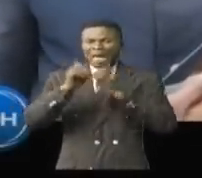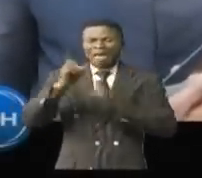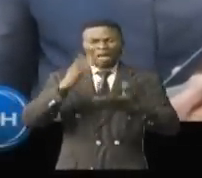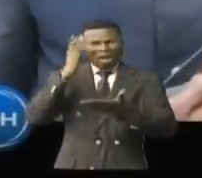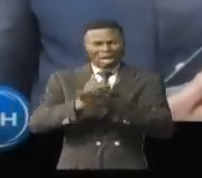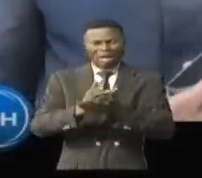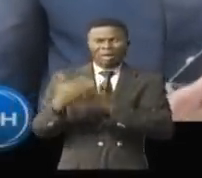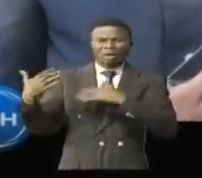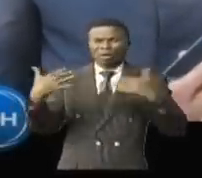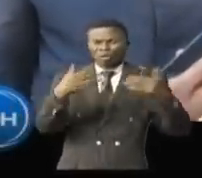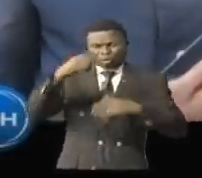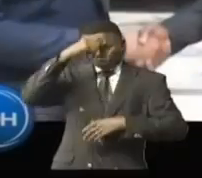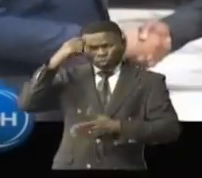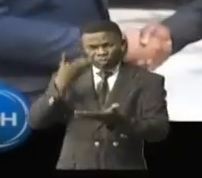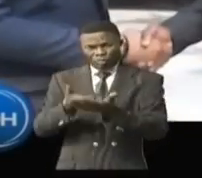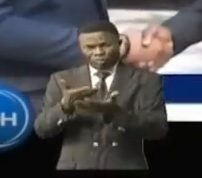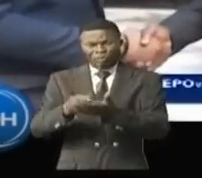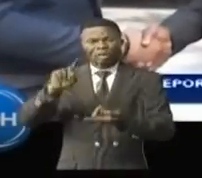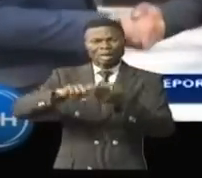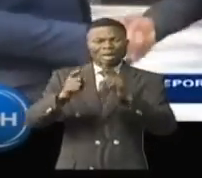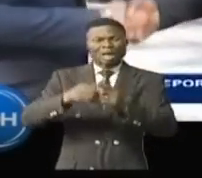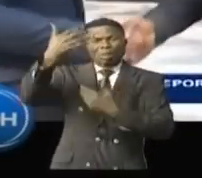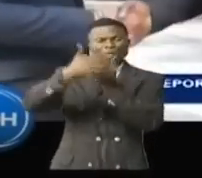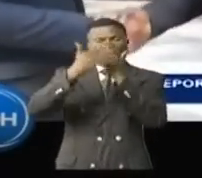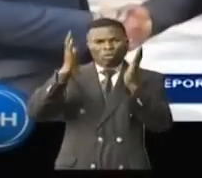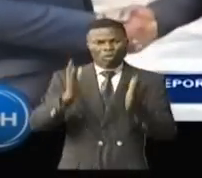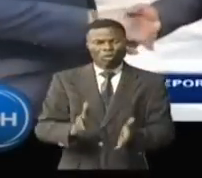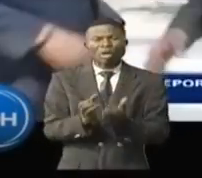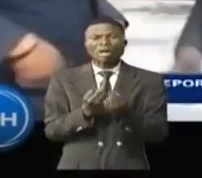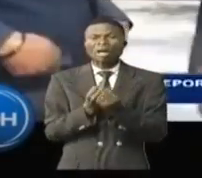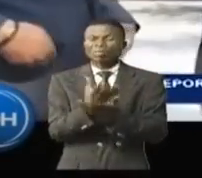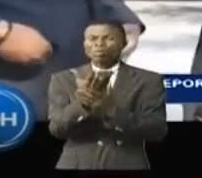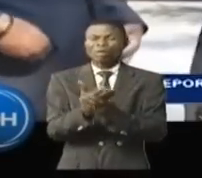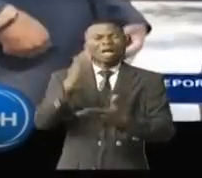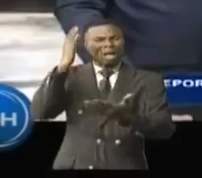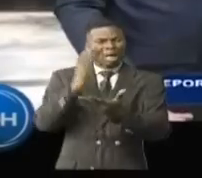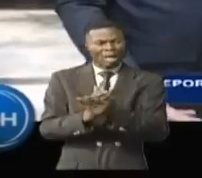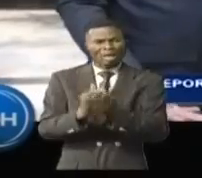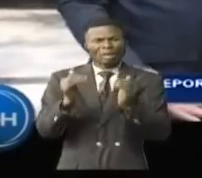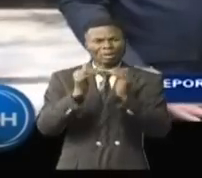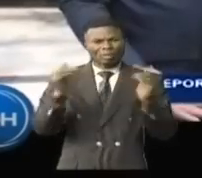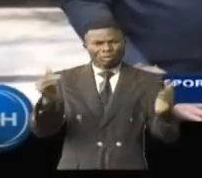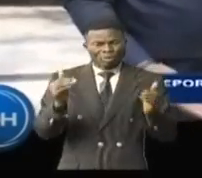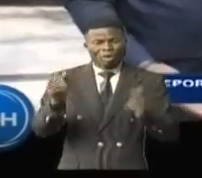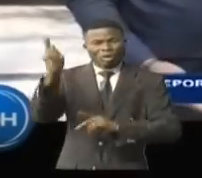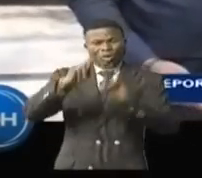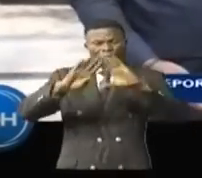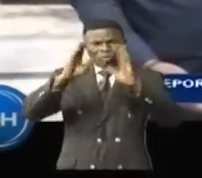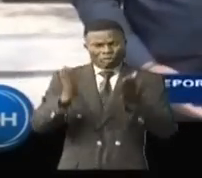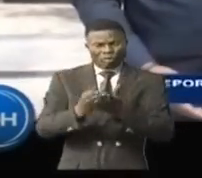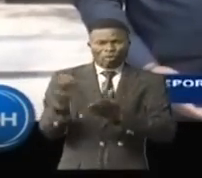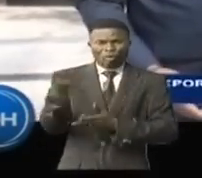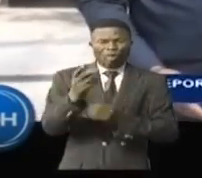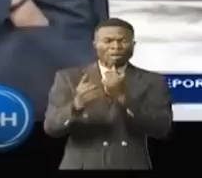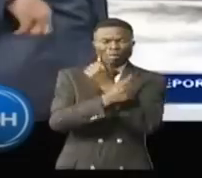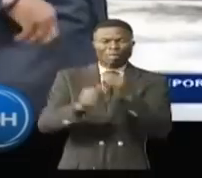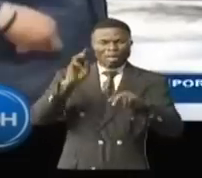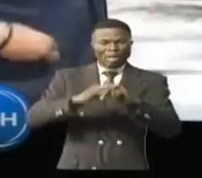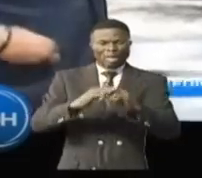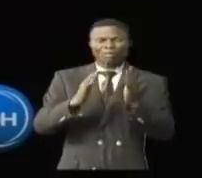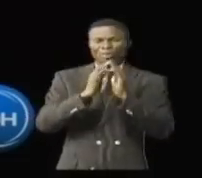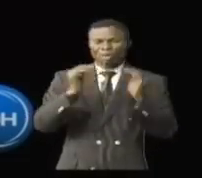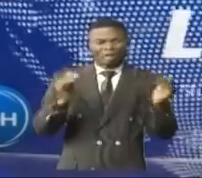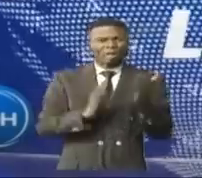crise. Pour Dr Tite, ses collègues du Rwanda sont disposés à fumer les calumets de la paix pour que le peuple de deux pays vive dans la